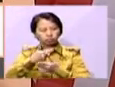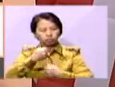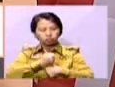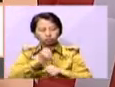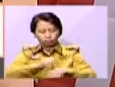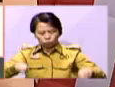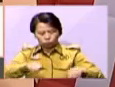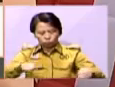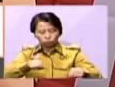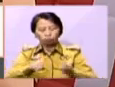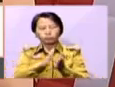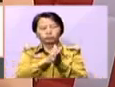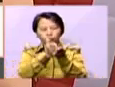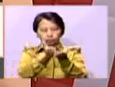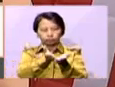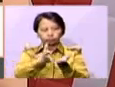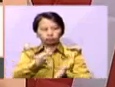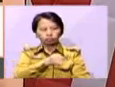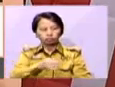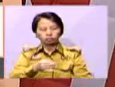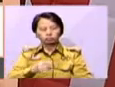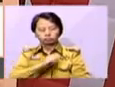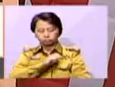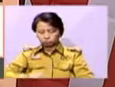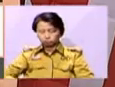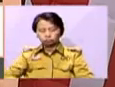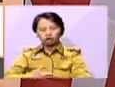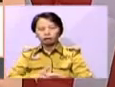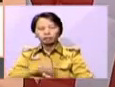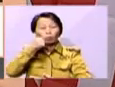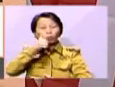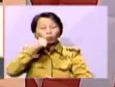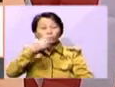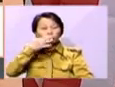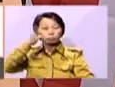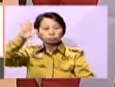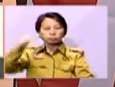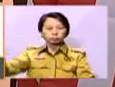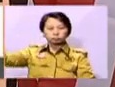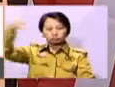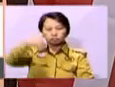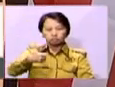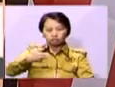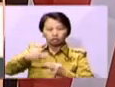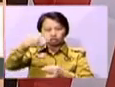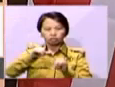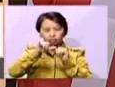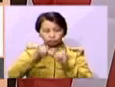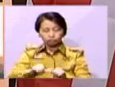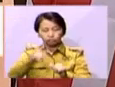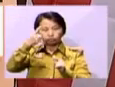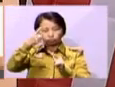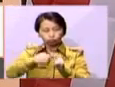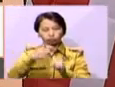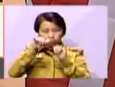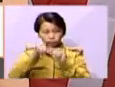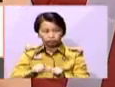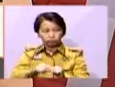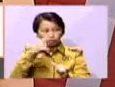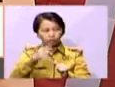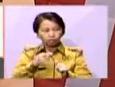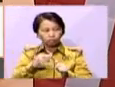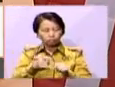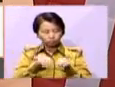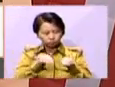this cookbook. And Tunku Mukminah, she came over here to stay over a month to teach